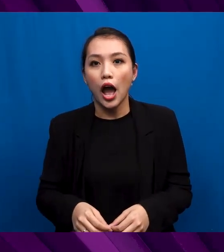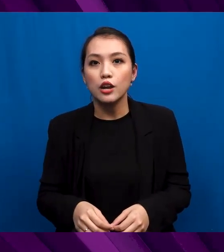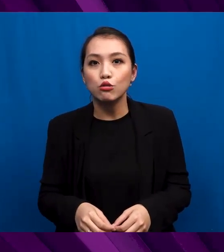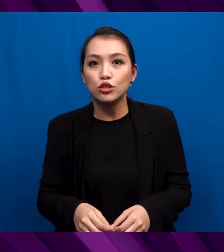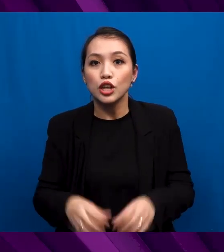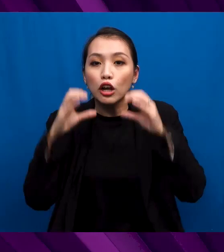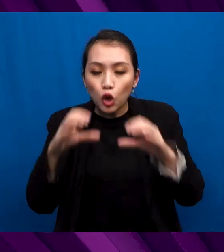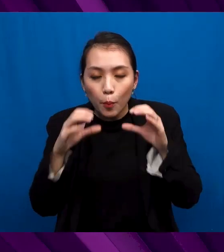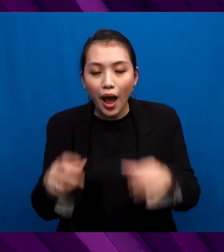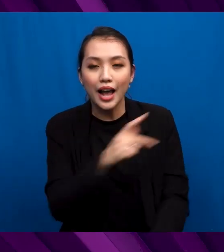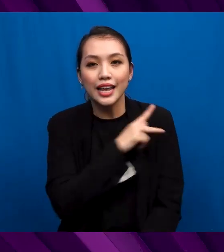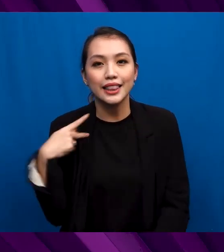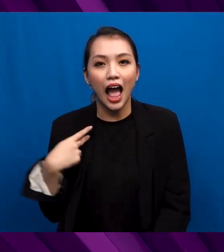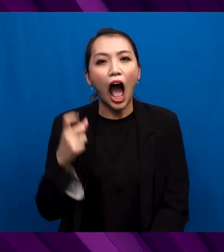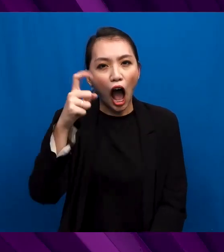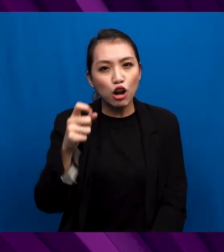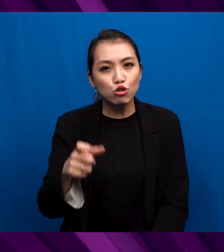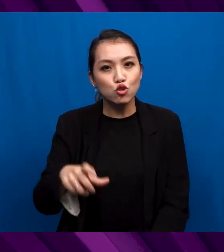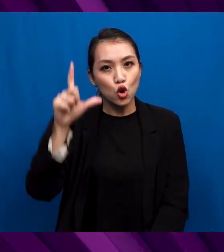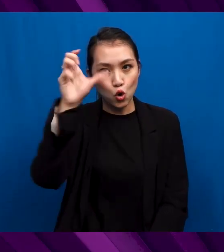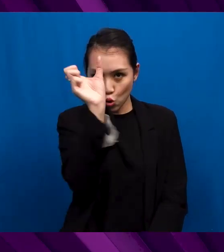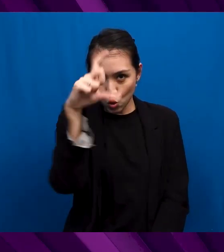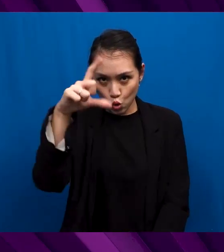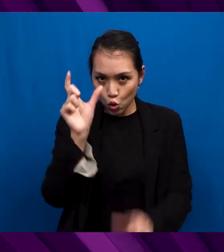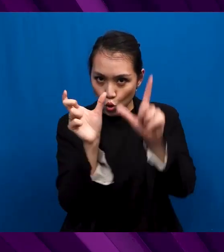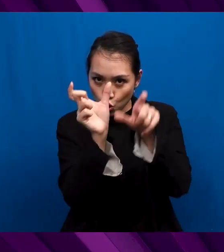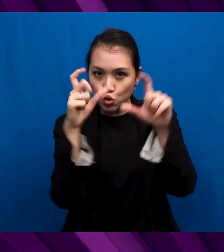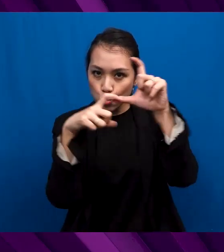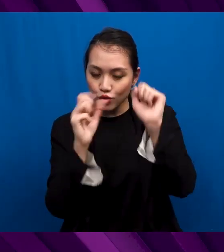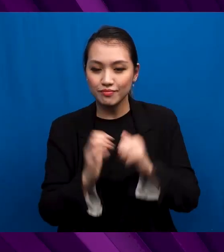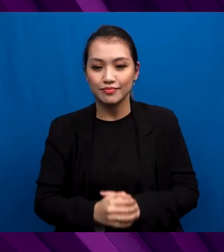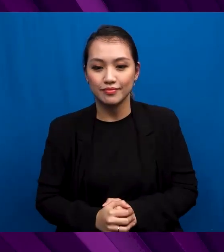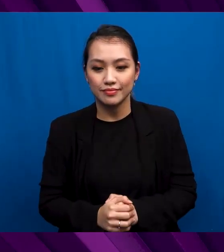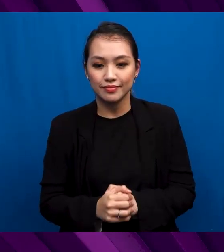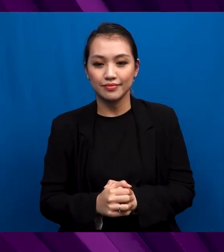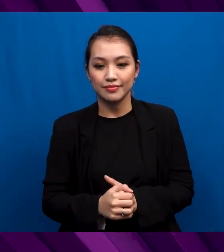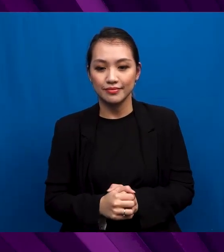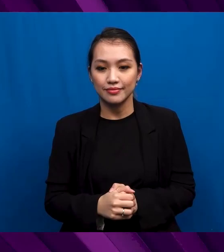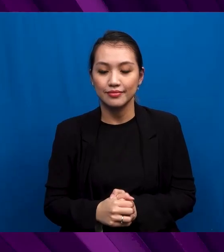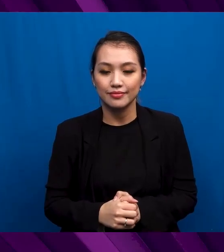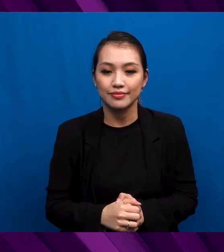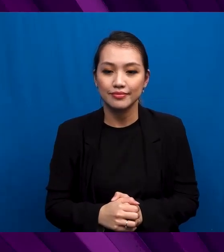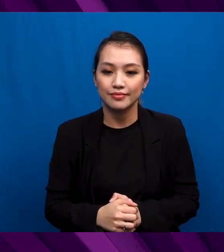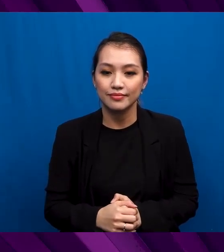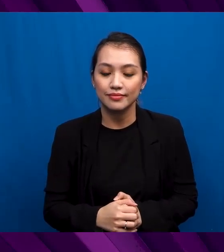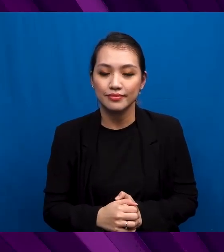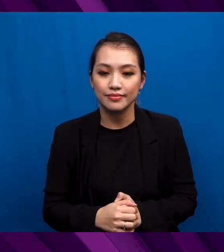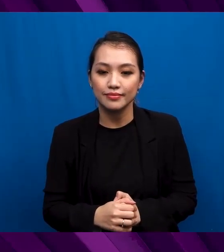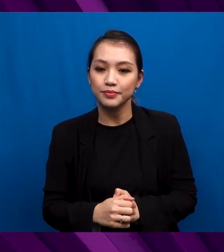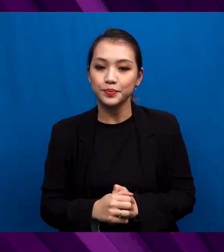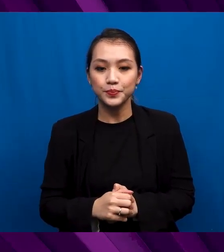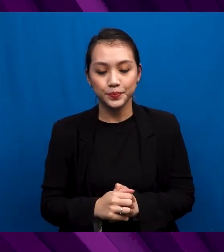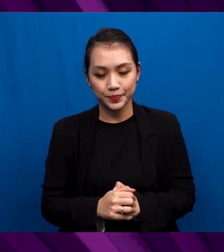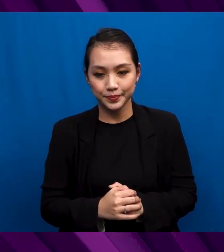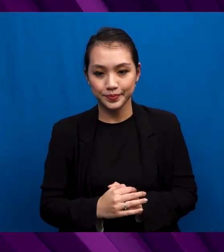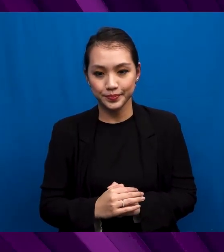ini menjadi milik orang yang dikasih Tuhan, yang dicoba oleh Tuhan di masa, dengan siapa engkau berbantah dekat mata air Meriba.